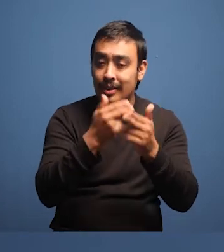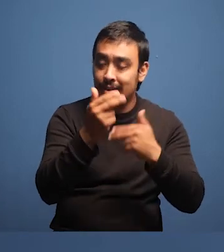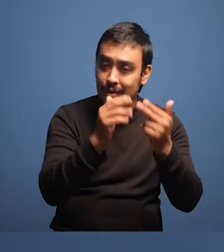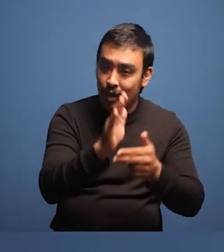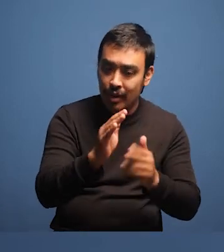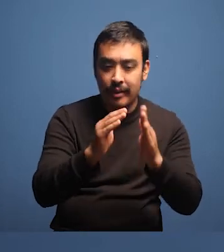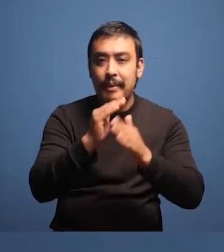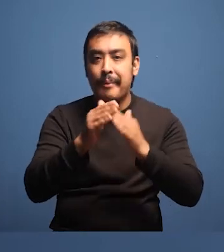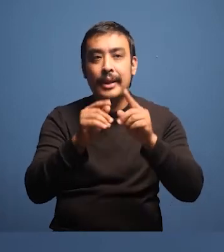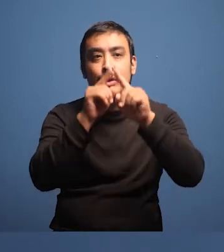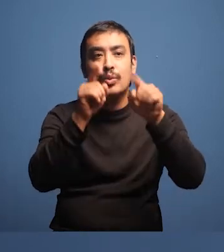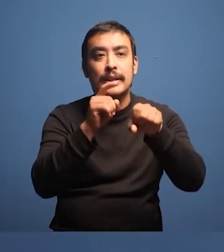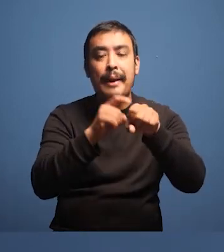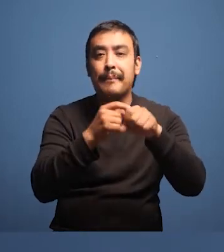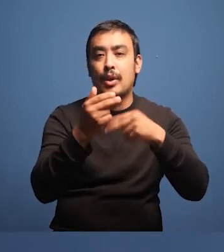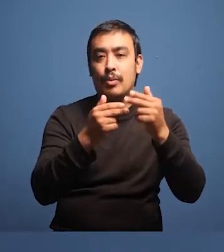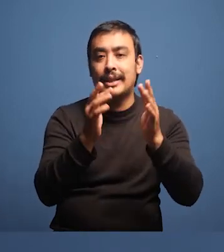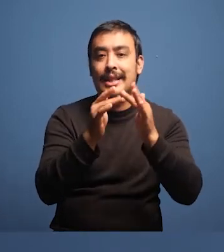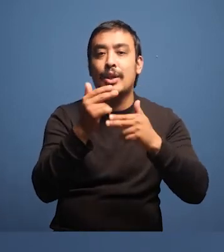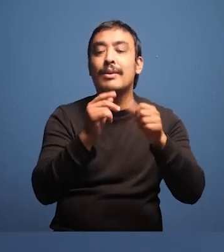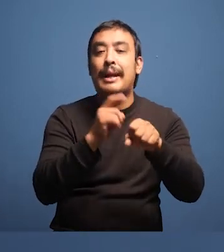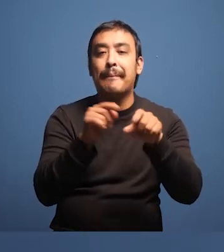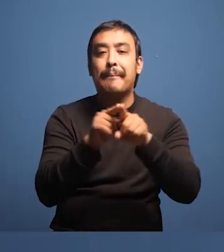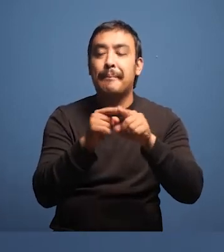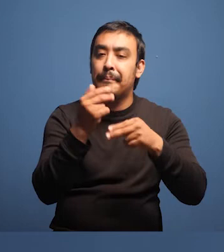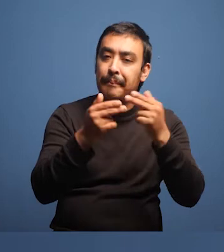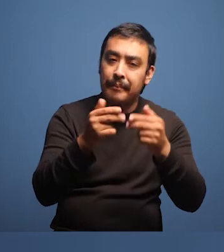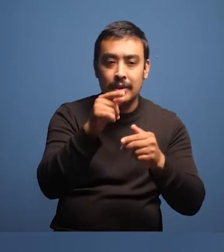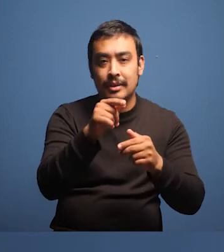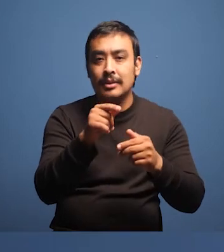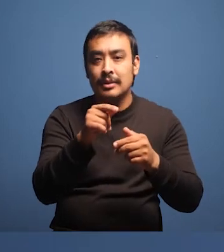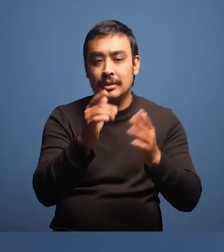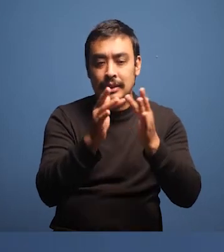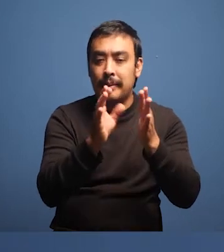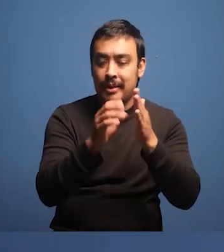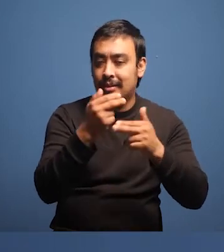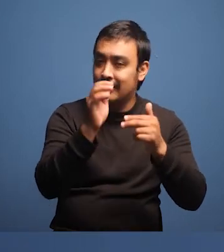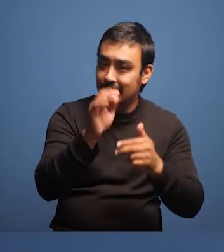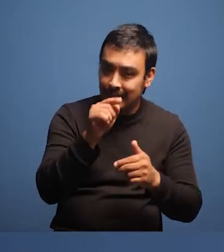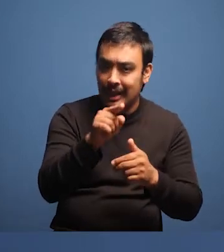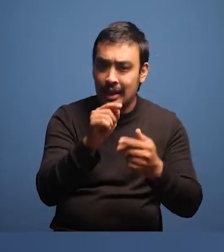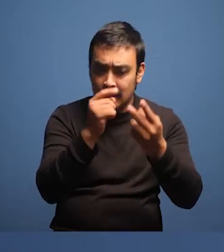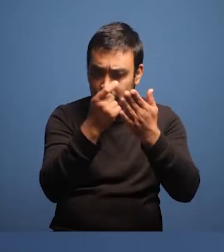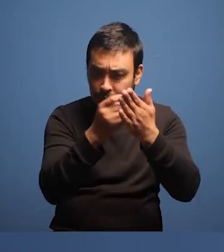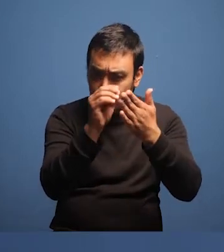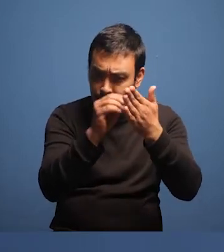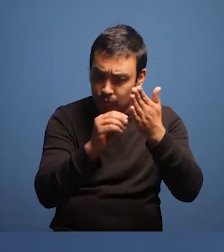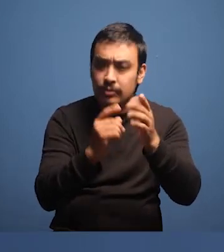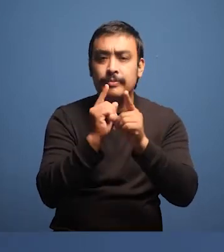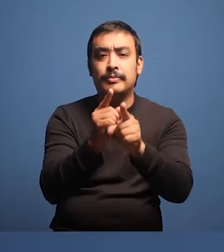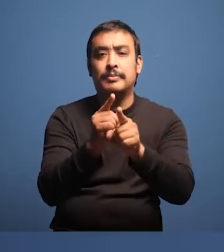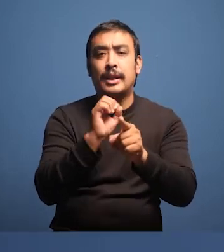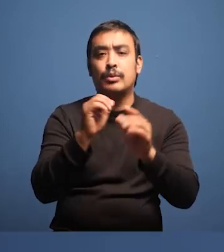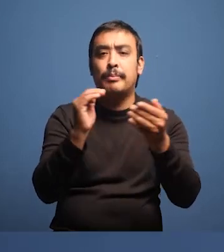टाइम भनेर छुट्याउनु तपाईँहरूले होइन त्यो पनि तपाईँहरूले इजिली चाइल्ड सेफ नेटबाट चाहिँ गर्न सक्नुहुन्छ त्यहाँको गाइडलाइनहरू फलो गरेर त्यसरी चाहिँ आफ्नो